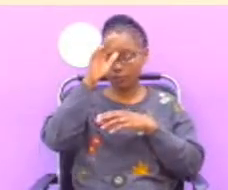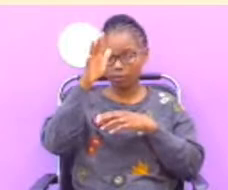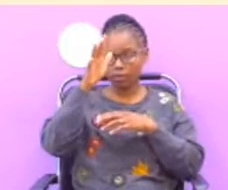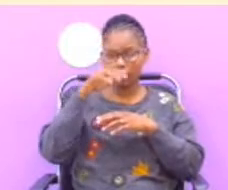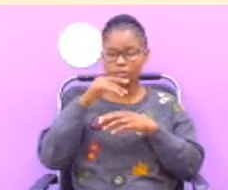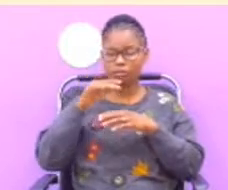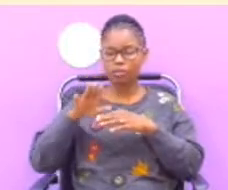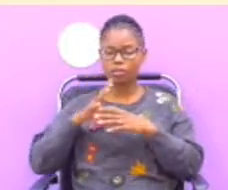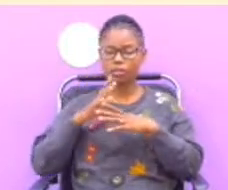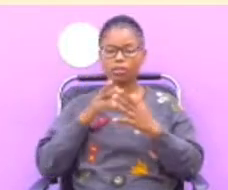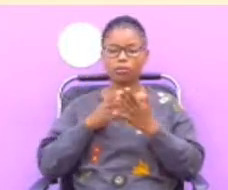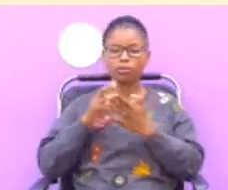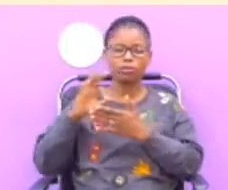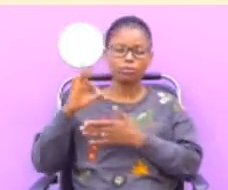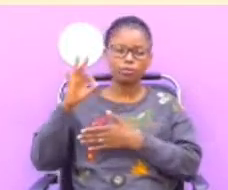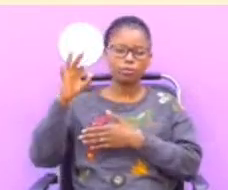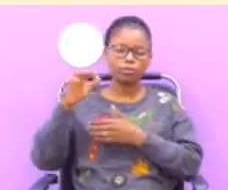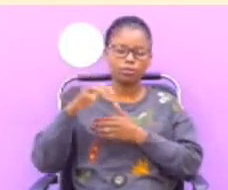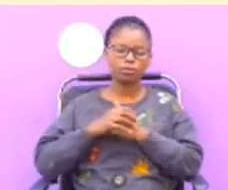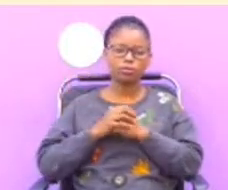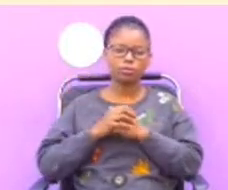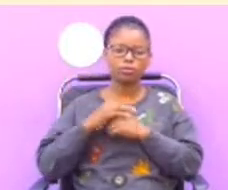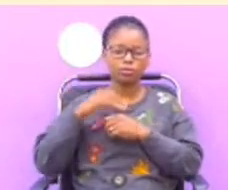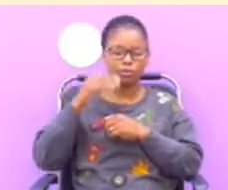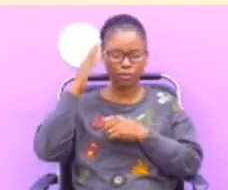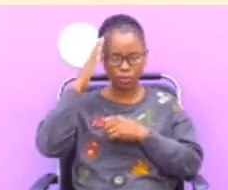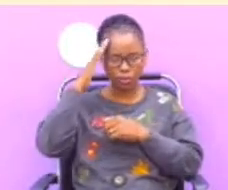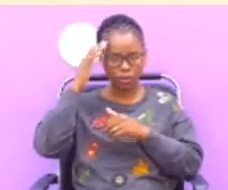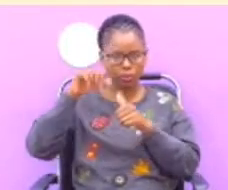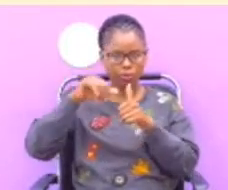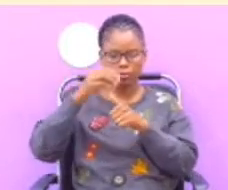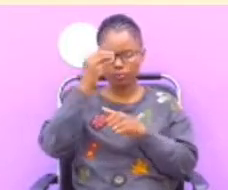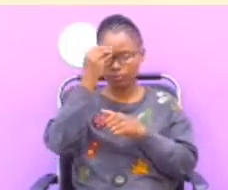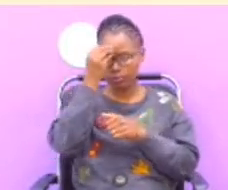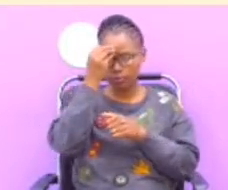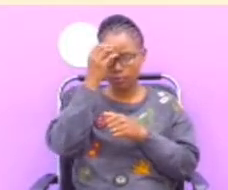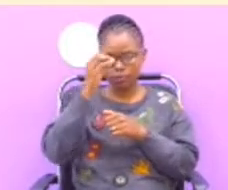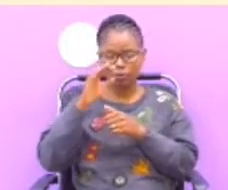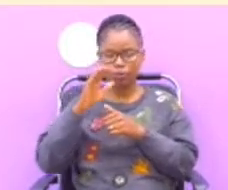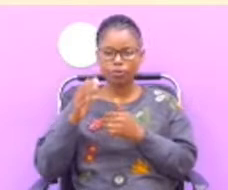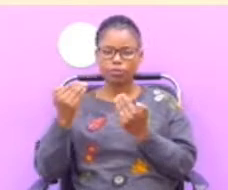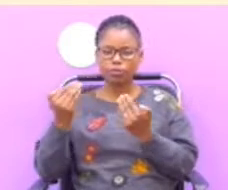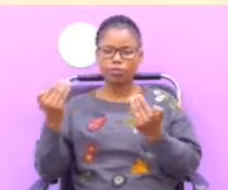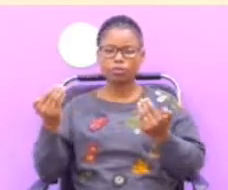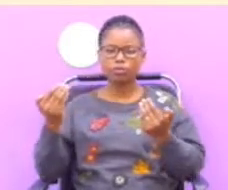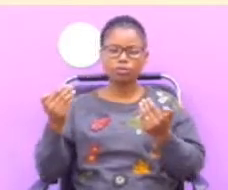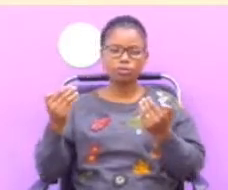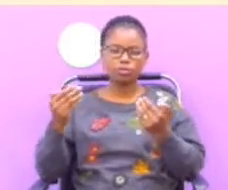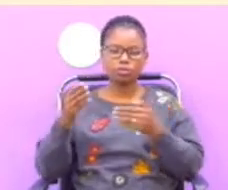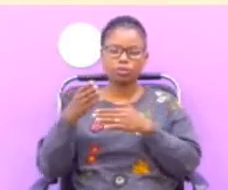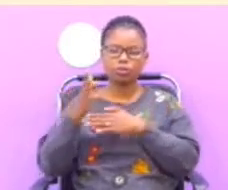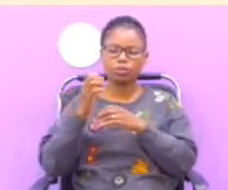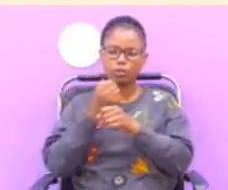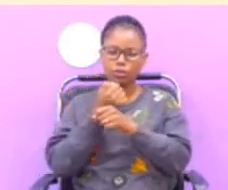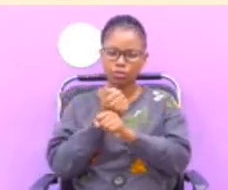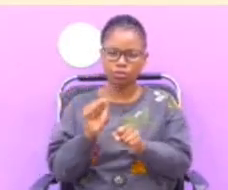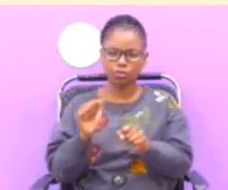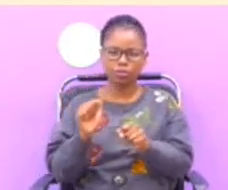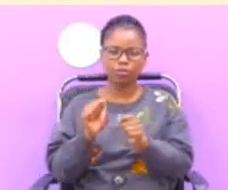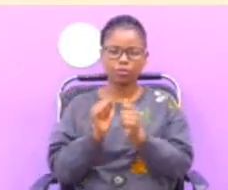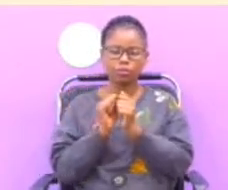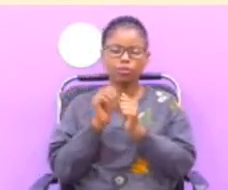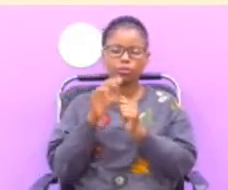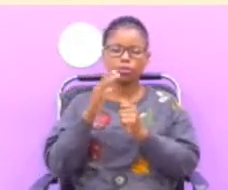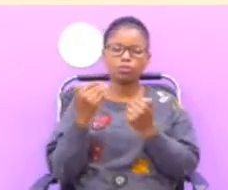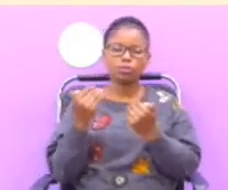Ngai aguthingire mwanya. Nĩ njũĩ marakara marĩa magũkinyagĩrĩra nĩ ma ciana ciaku. Ngai arakũhonokeria ciana ciaku.